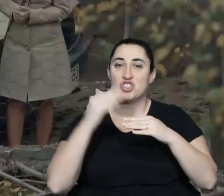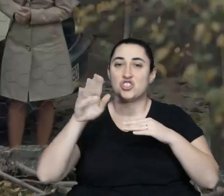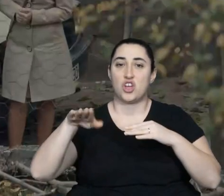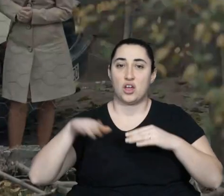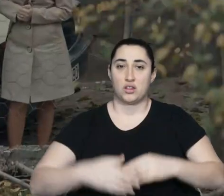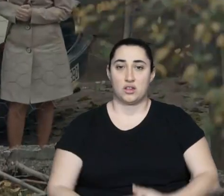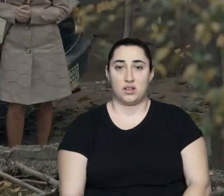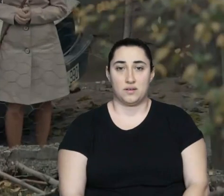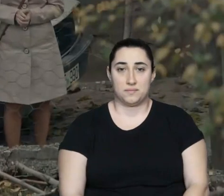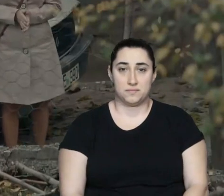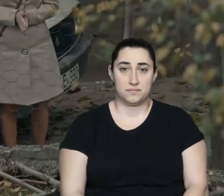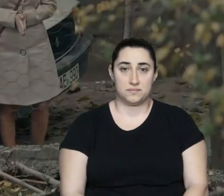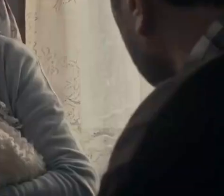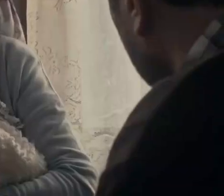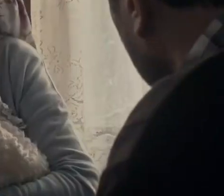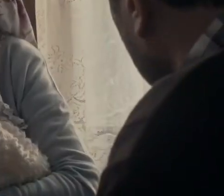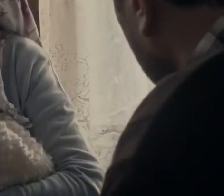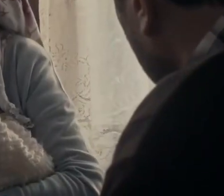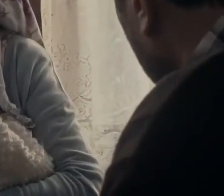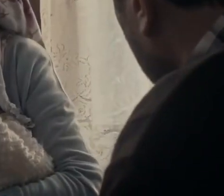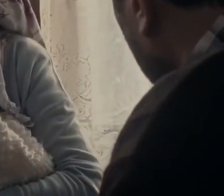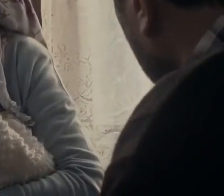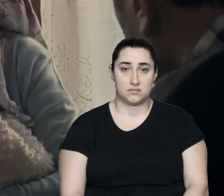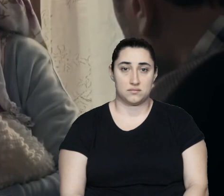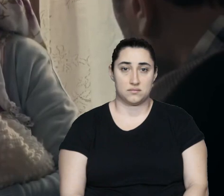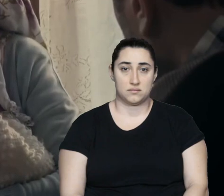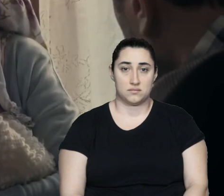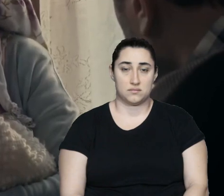dışarıdalar. Asiye bebeğini hiç bırakmayacak gibi tutuyor.